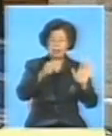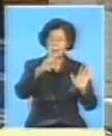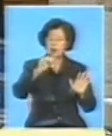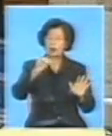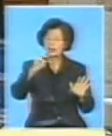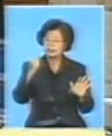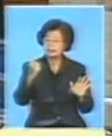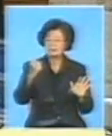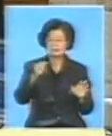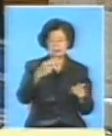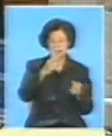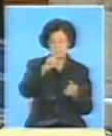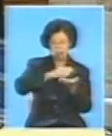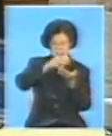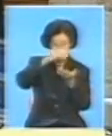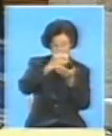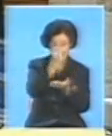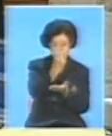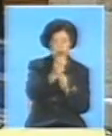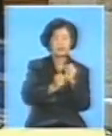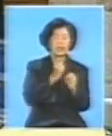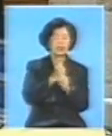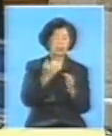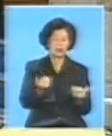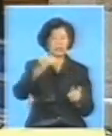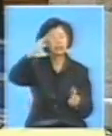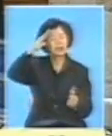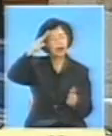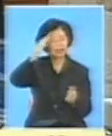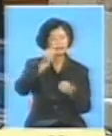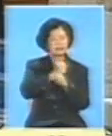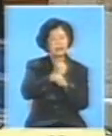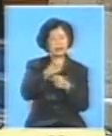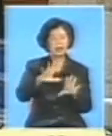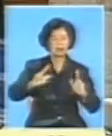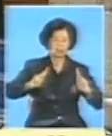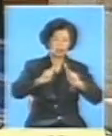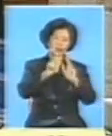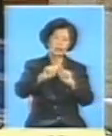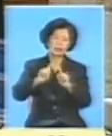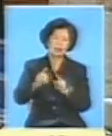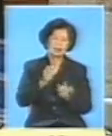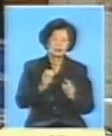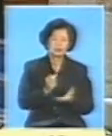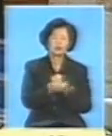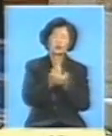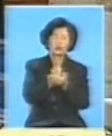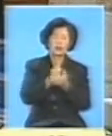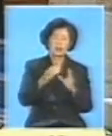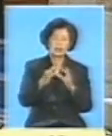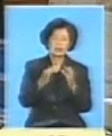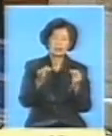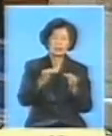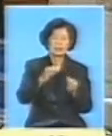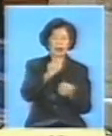ต้องเรียนให้เพิ่มขึ้นนะครับอันนี้เป็นสิ่งที่ฐานพยายามทำอยู่แล้วเพราะนั้นอยากให้ทุกกระทรวงรวมกลมเนี่ยช่วยเร่งรัดเรื่องงานกศน.กระทรวง